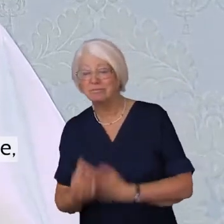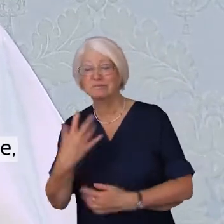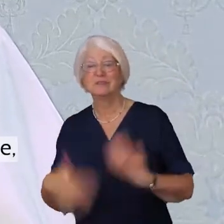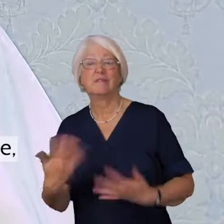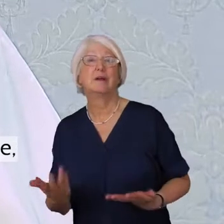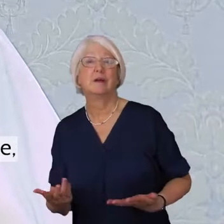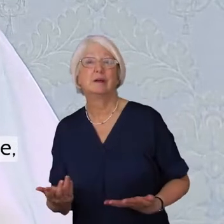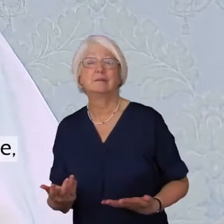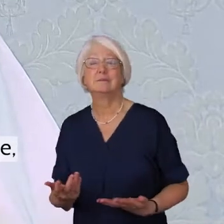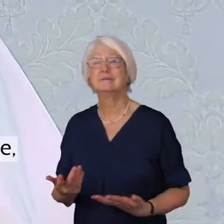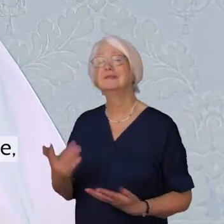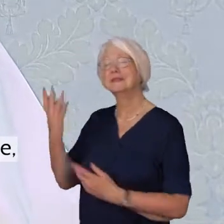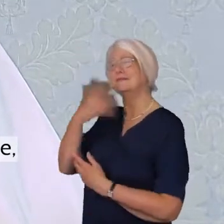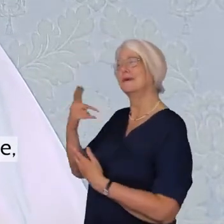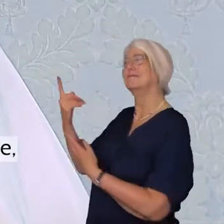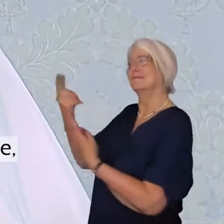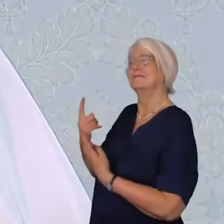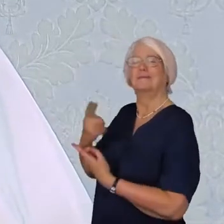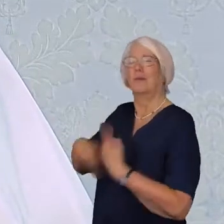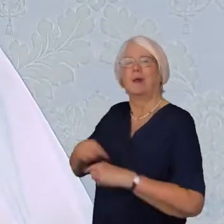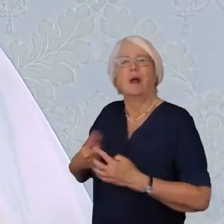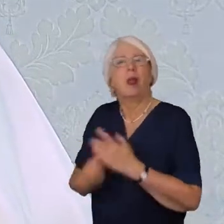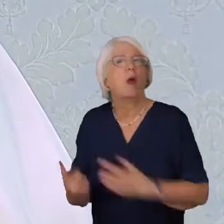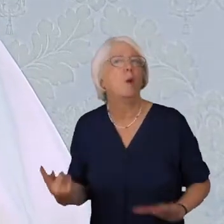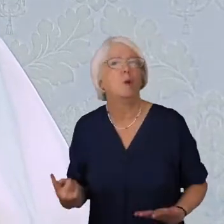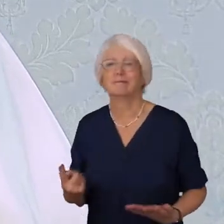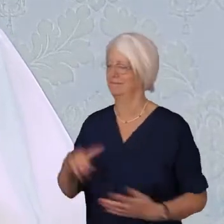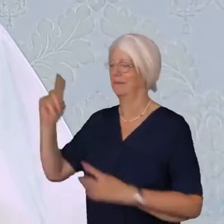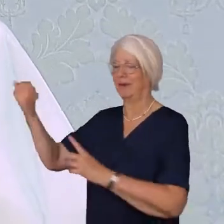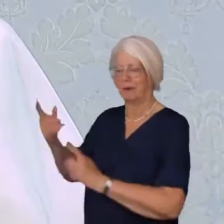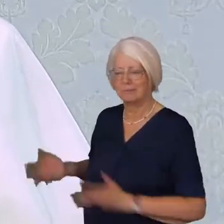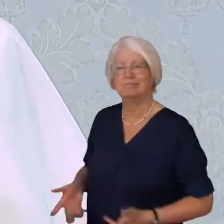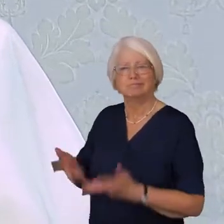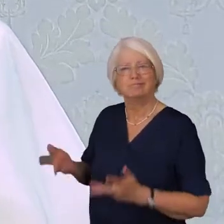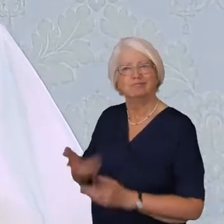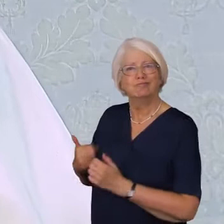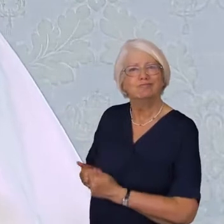la certezza di non essere soli, ma sostenuti da Dio.